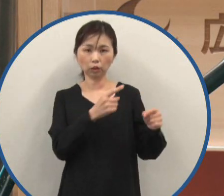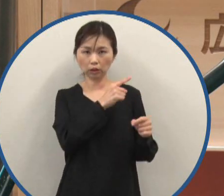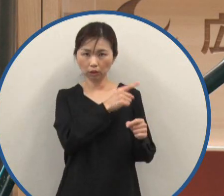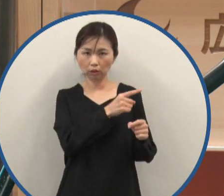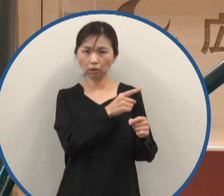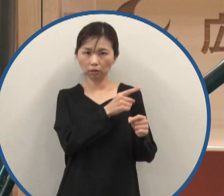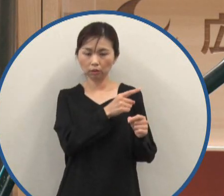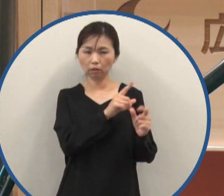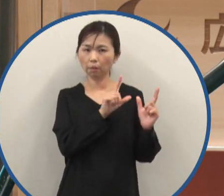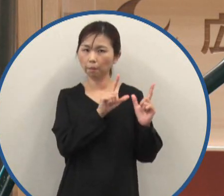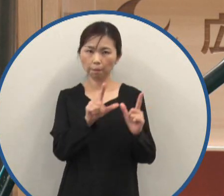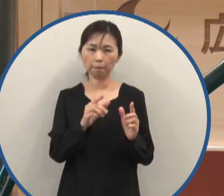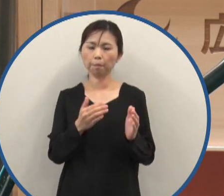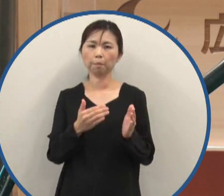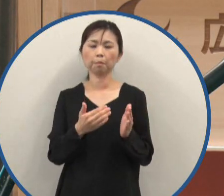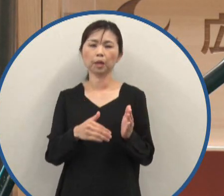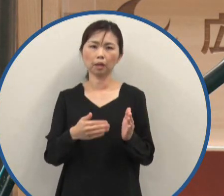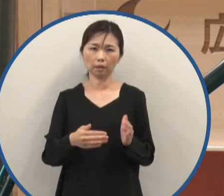か、